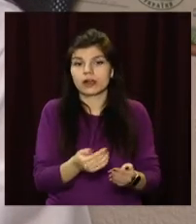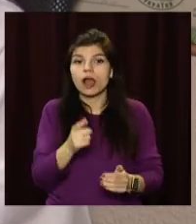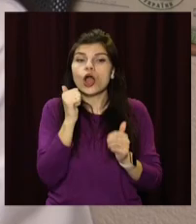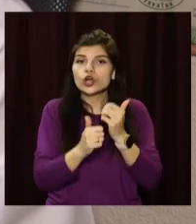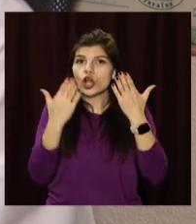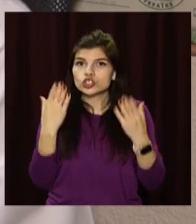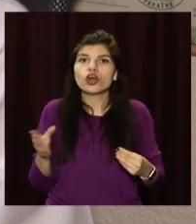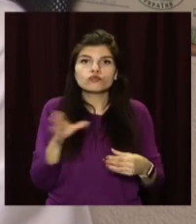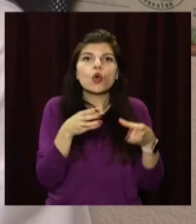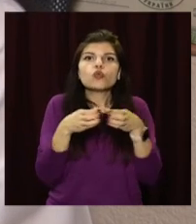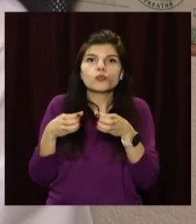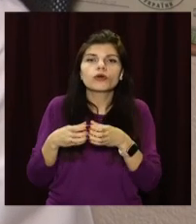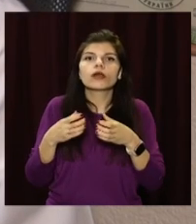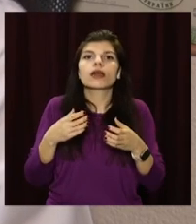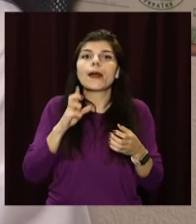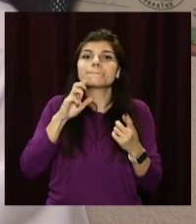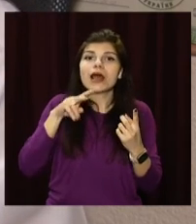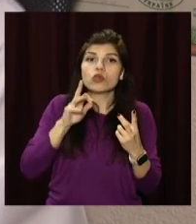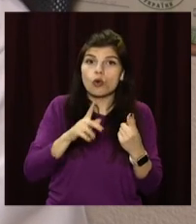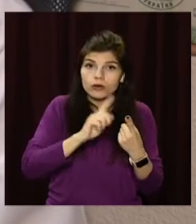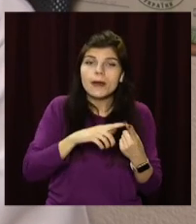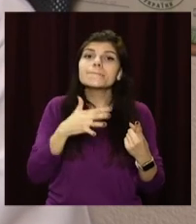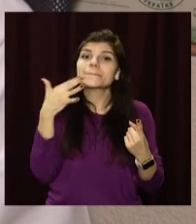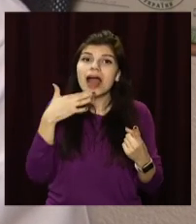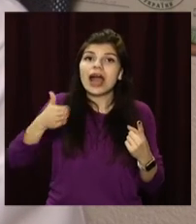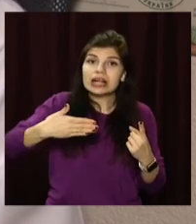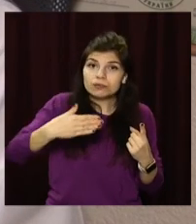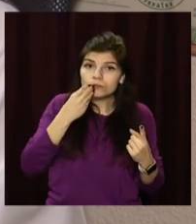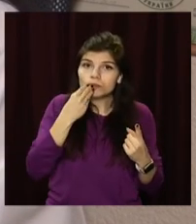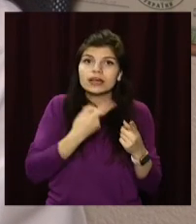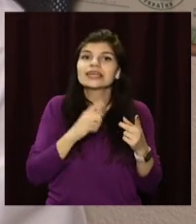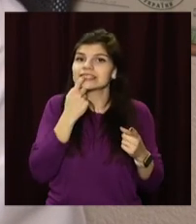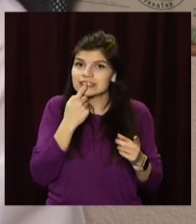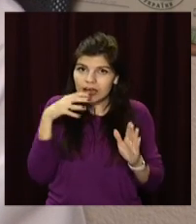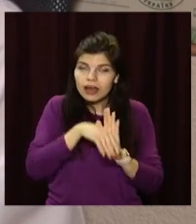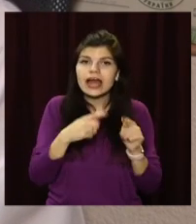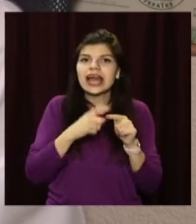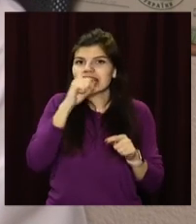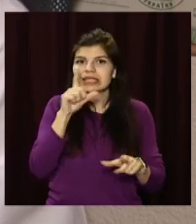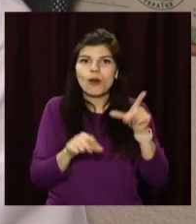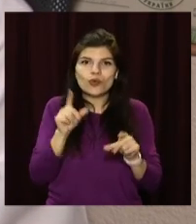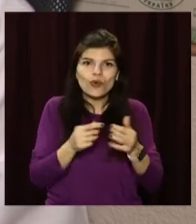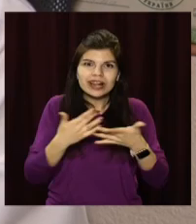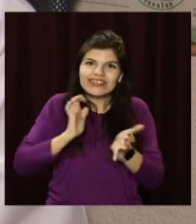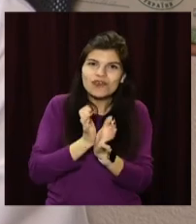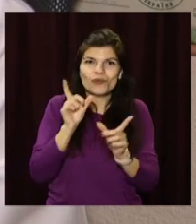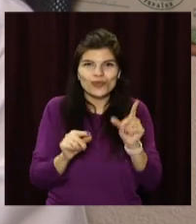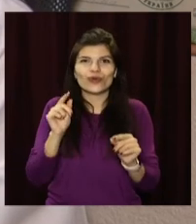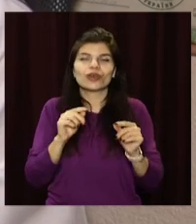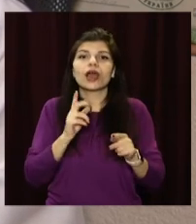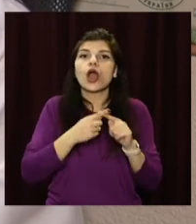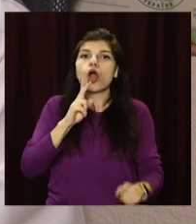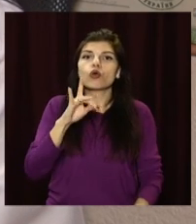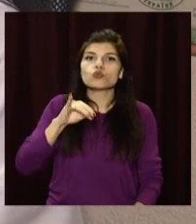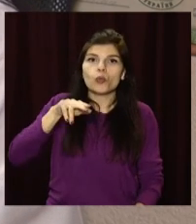кожен день всі групи продуктів. Це білки, тобто м'ясо, риба, це яйця, це кисломолочні продукти, це